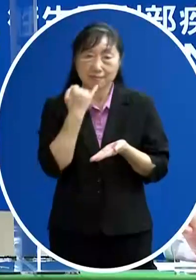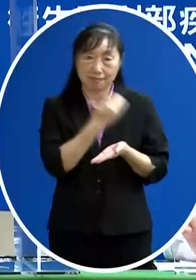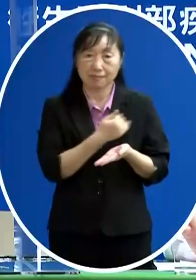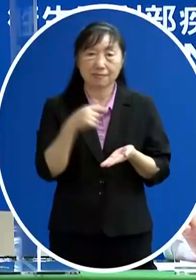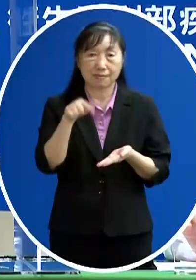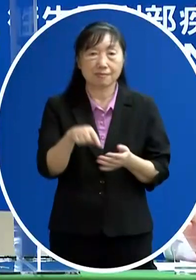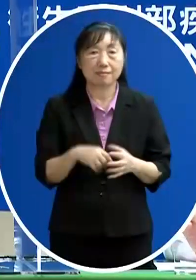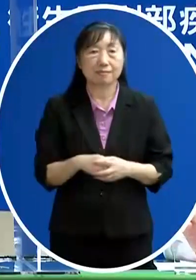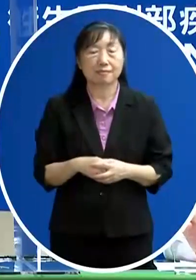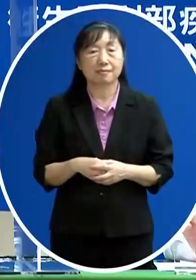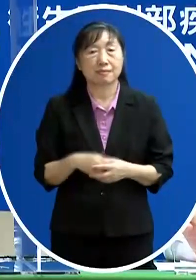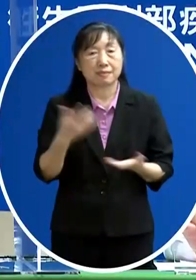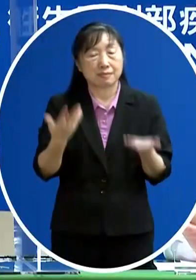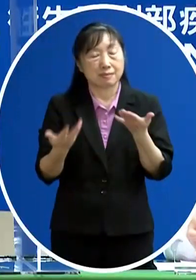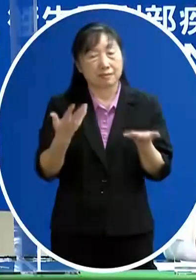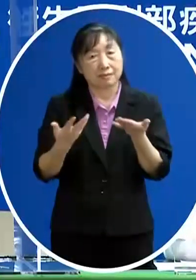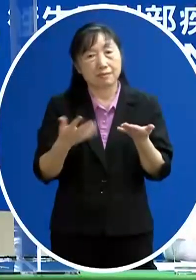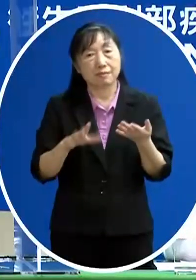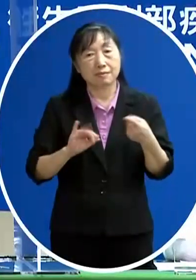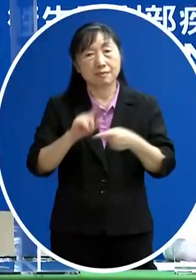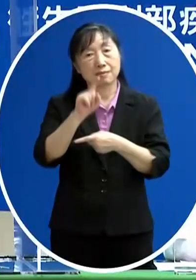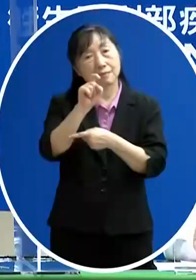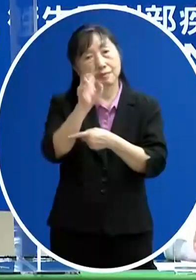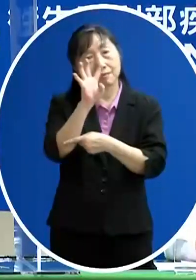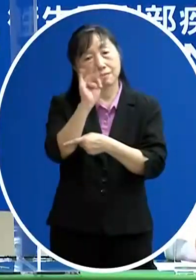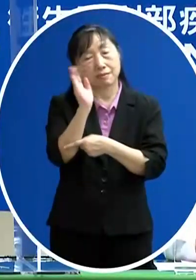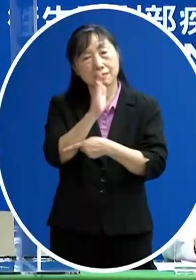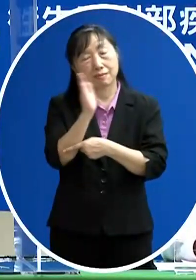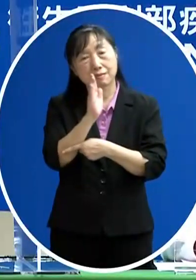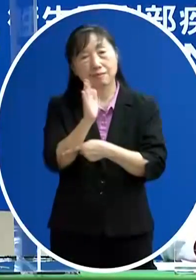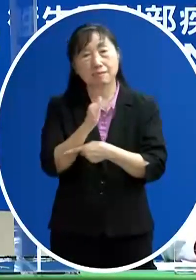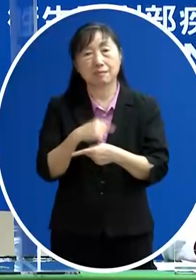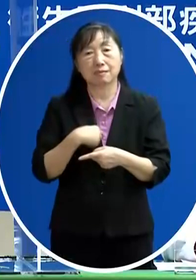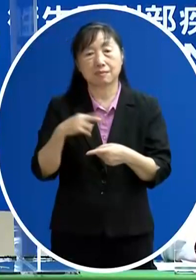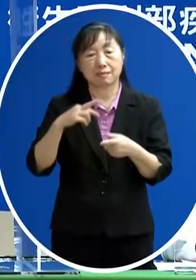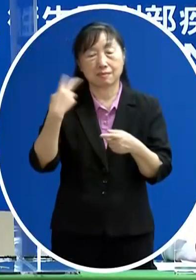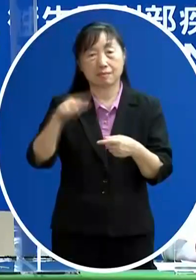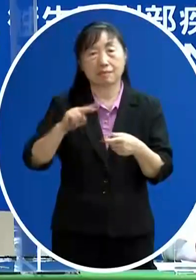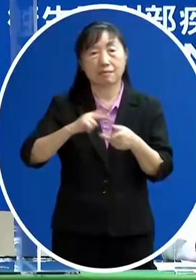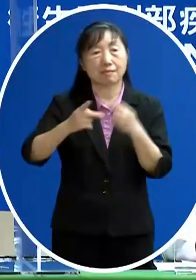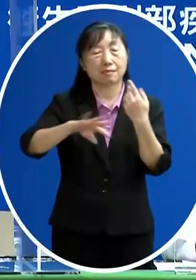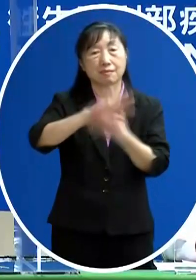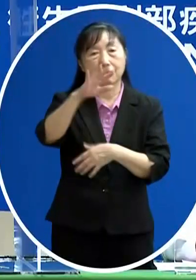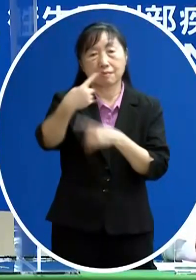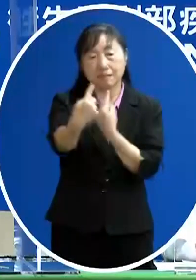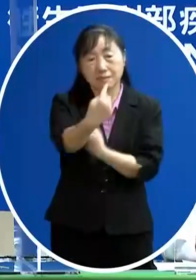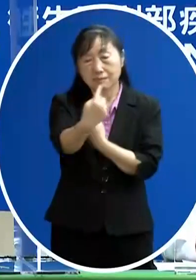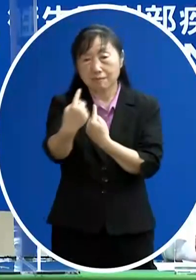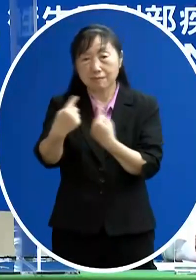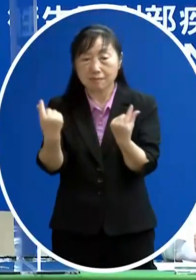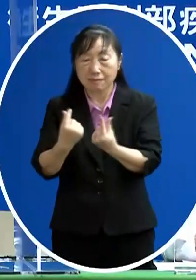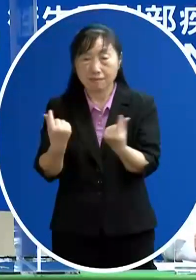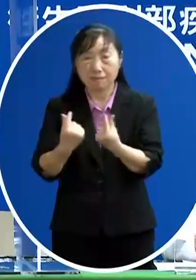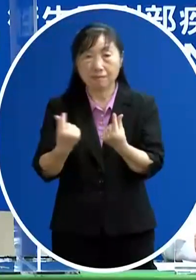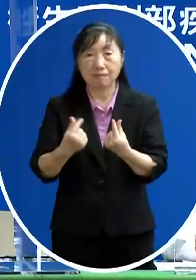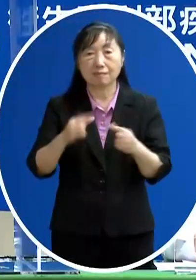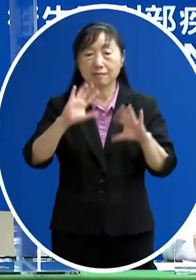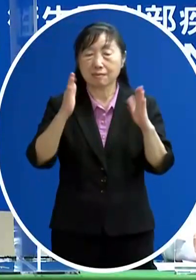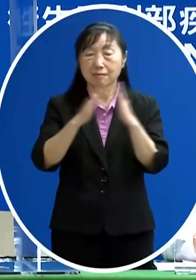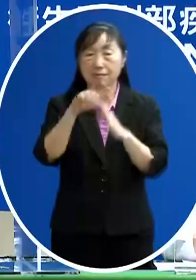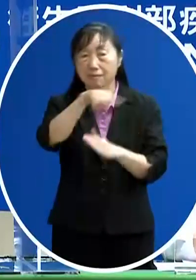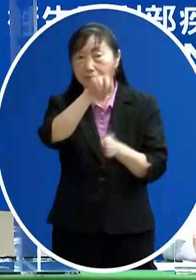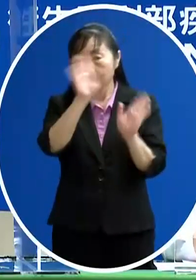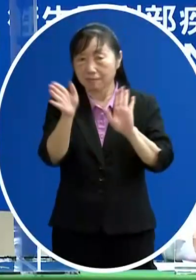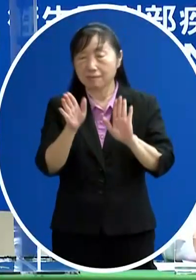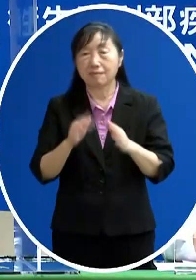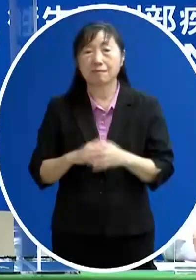们的推估大概是大概10%左右，以台湾其他地方的情势跟我们比较相似的这些国家的一个